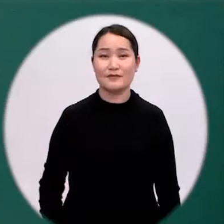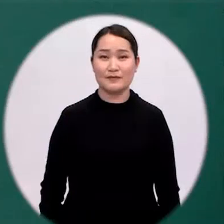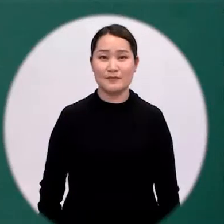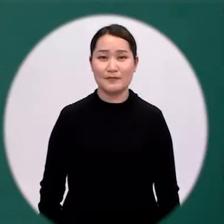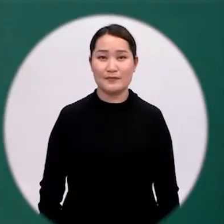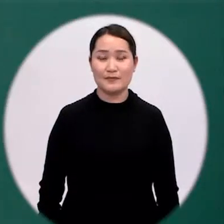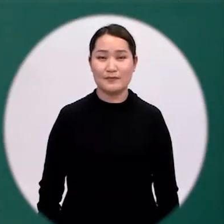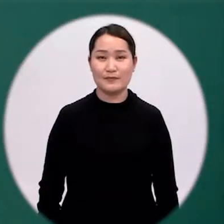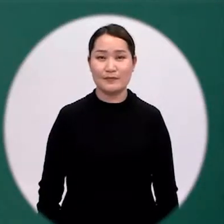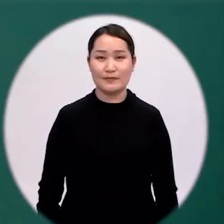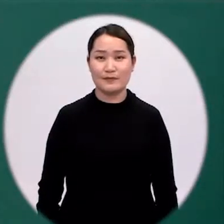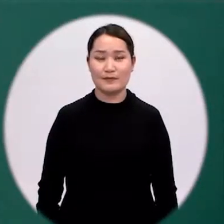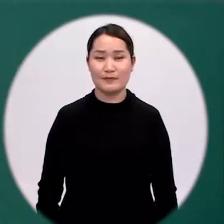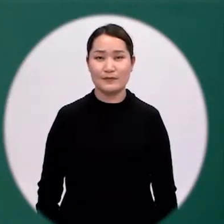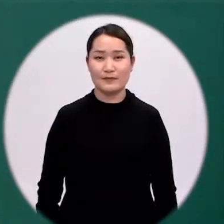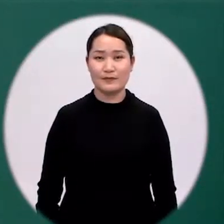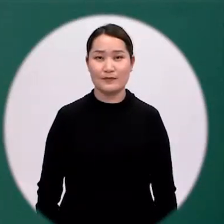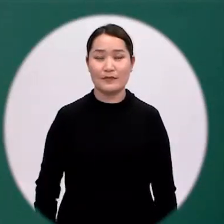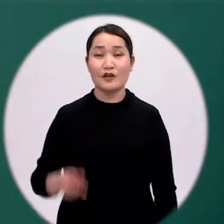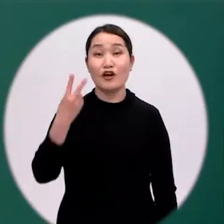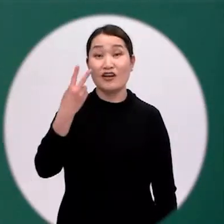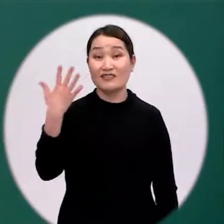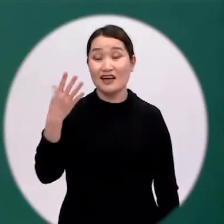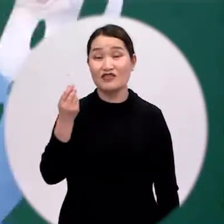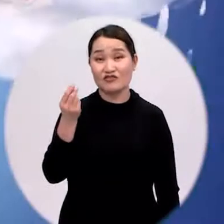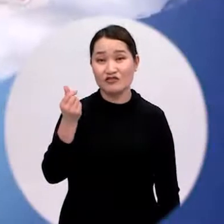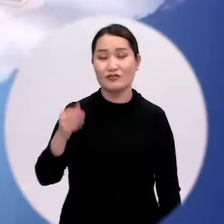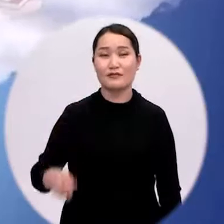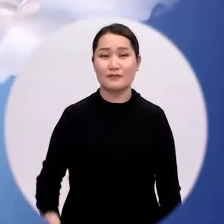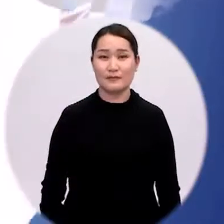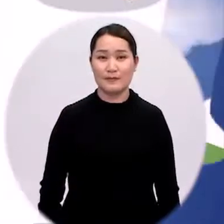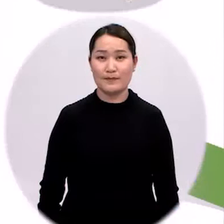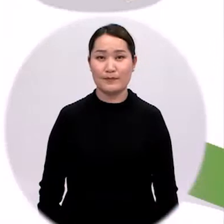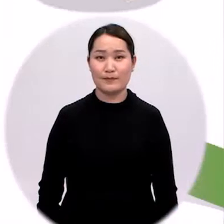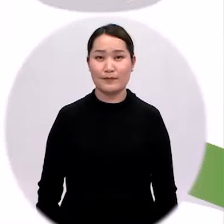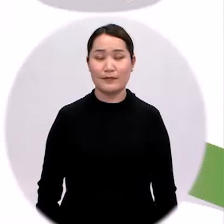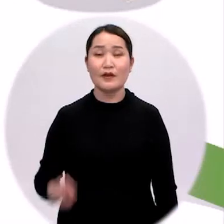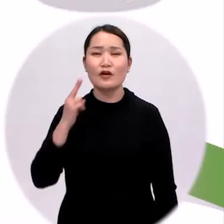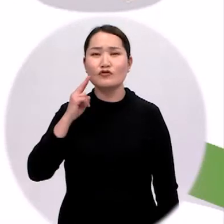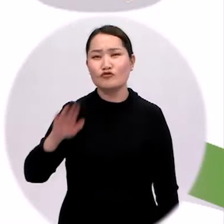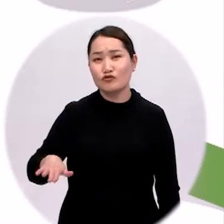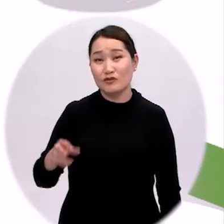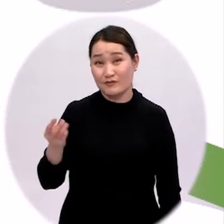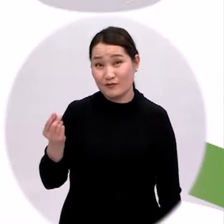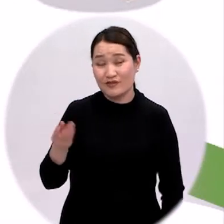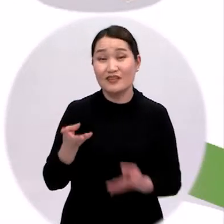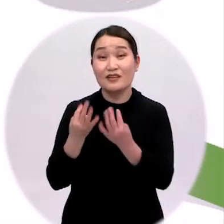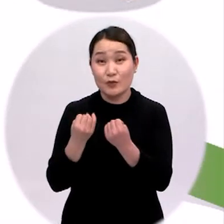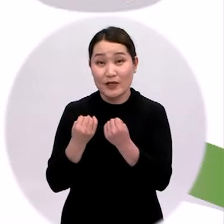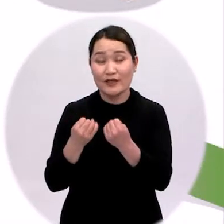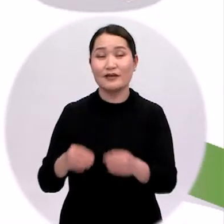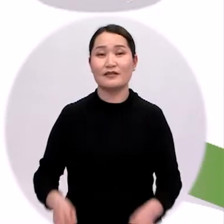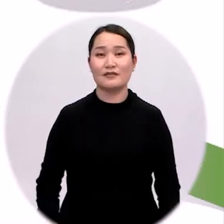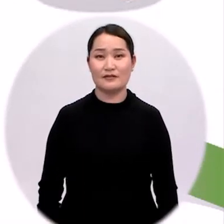ширхэг тавтын дэвсгэрт маань 25 төгрөг боллоо. За дүүд хэдэн төгрөг байсан бэ